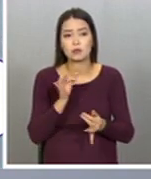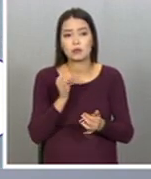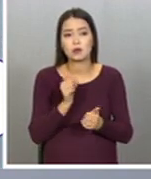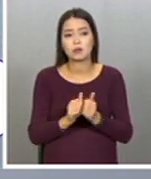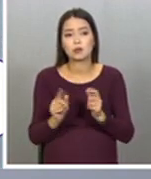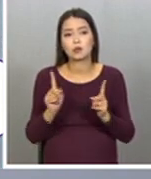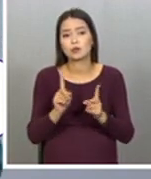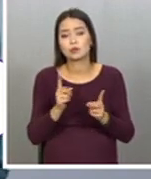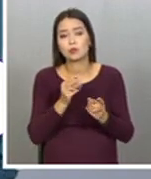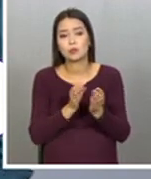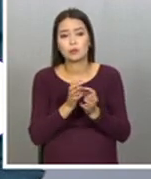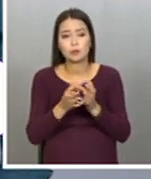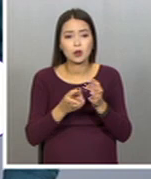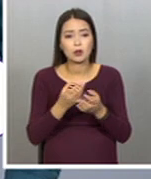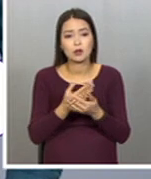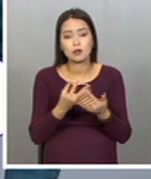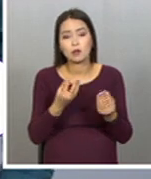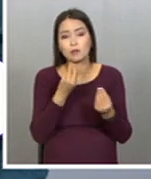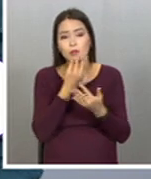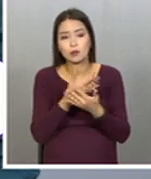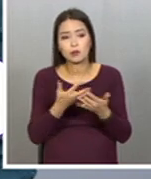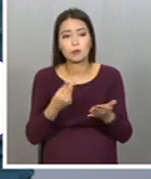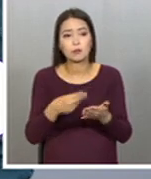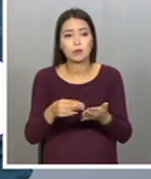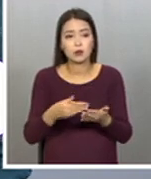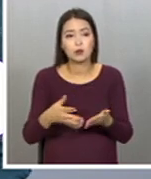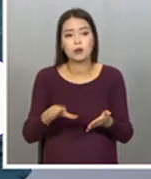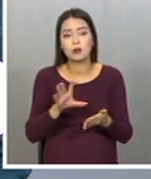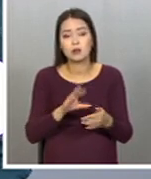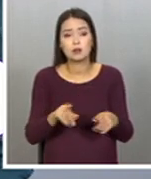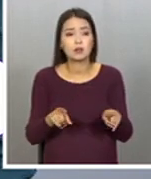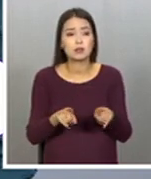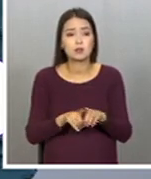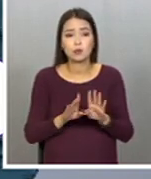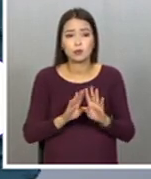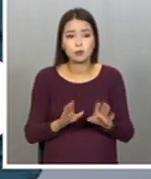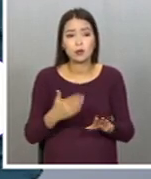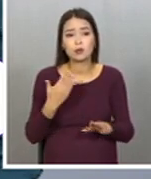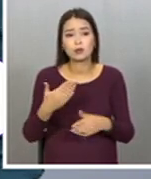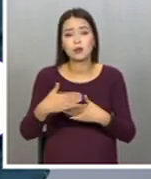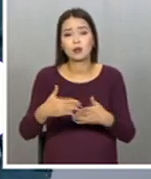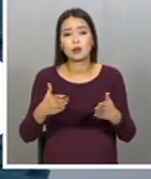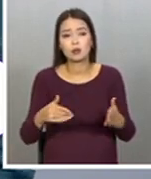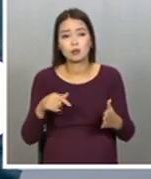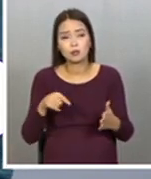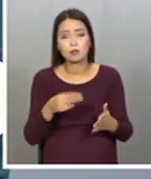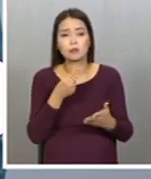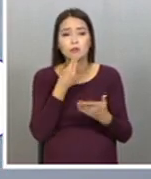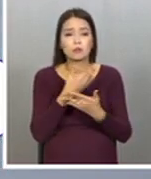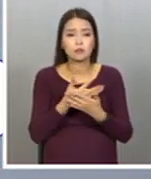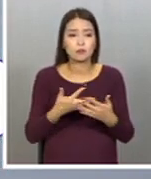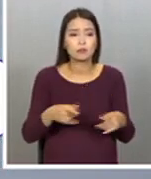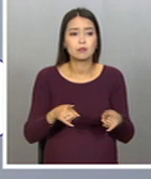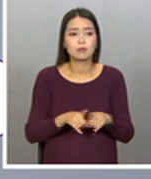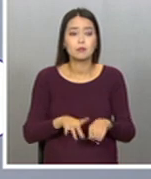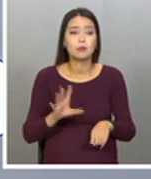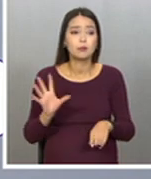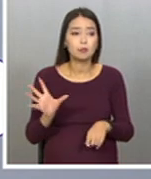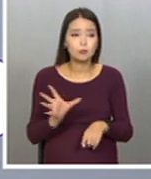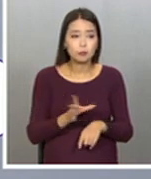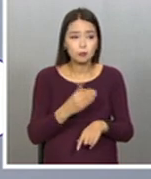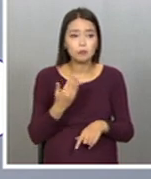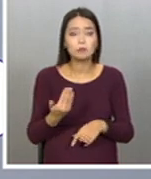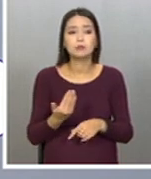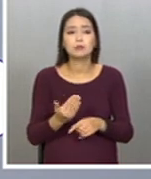жеміс жидектерді тек қана жеміс жидектерді ғана емес, қорапта тұратын азық түлікті барлығын үйге